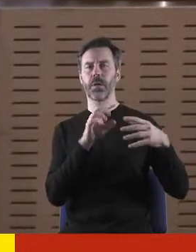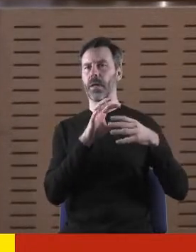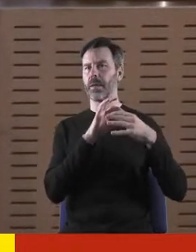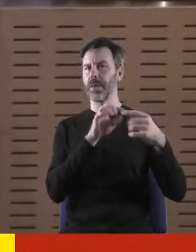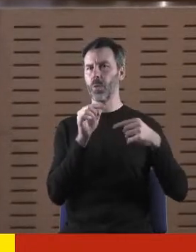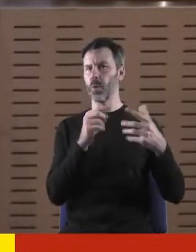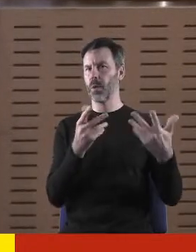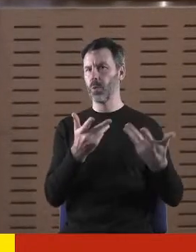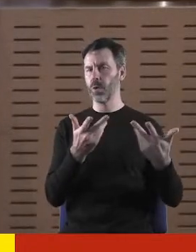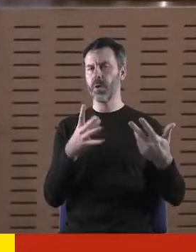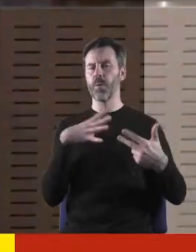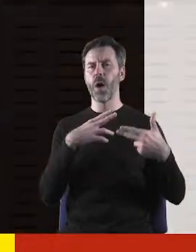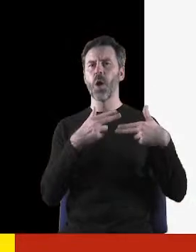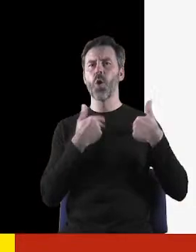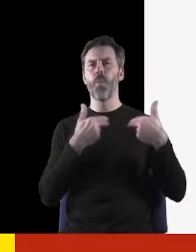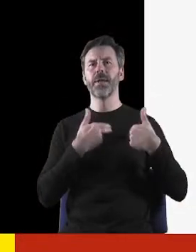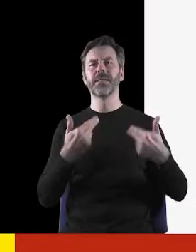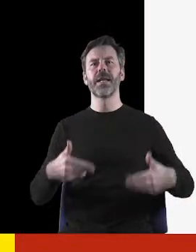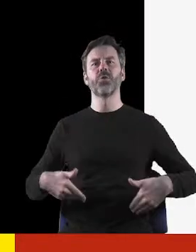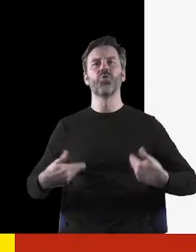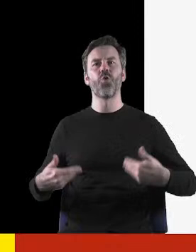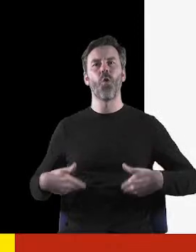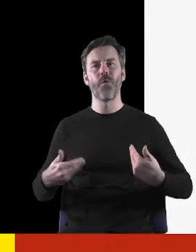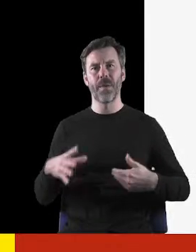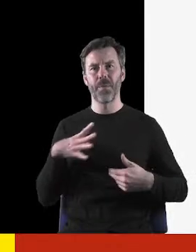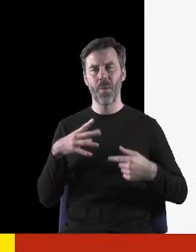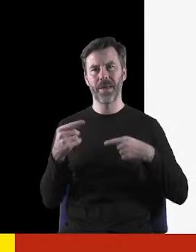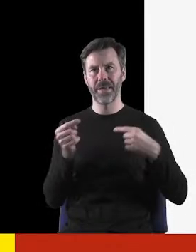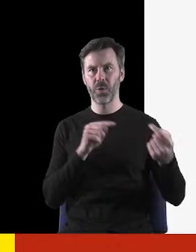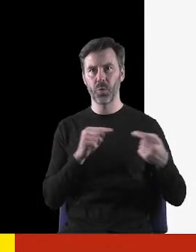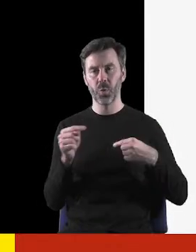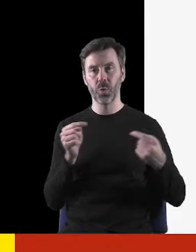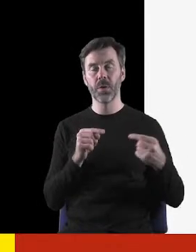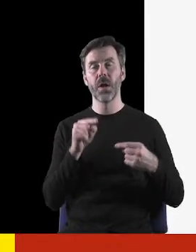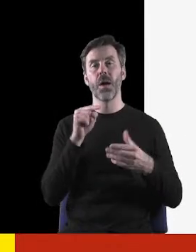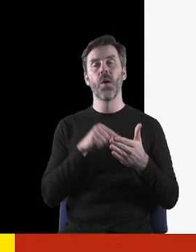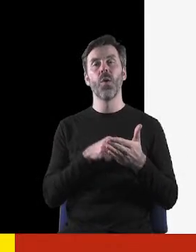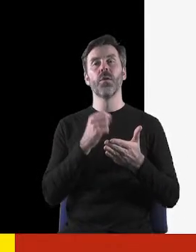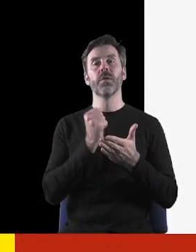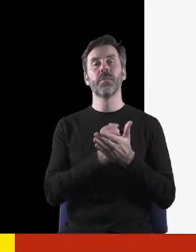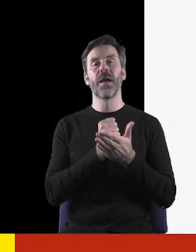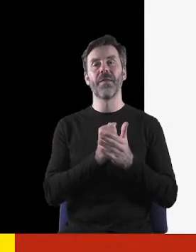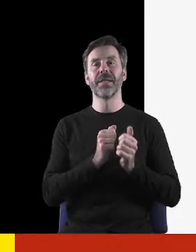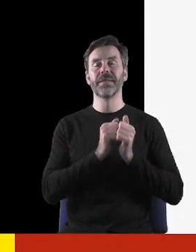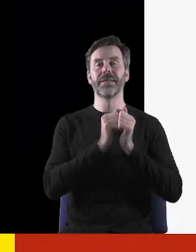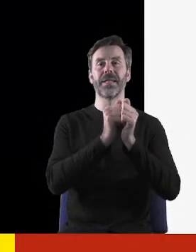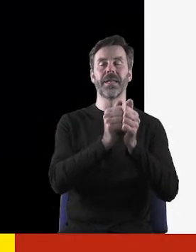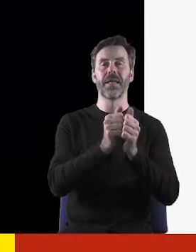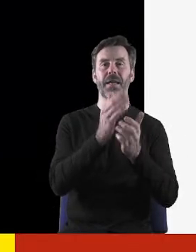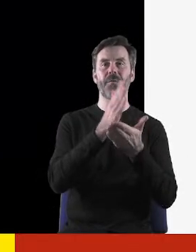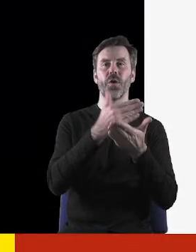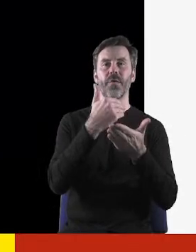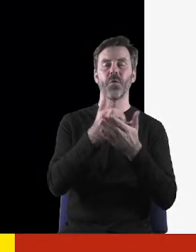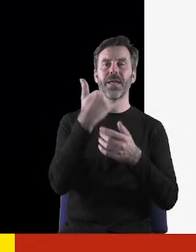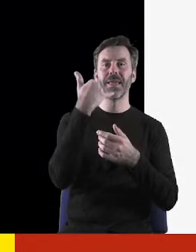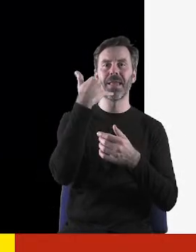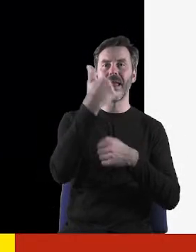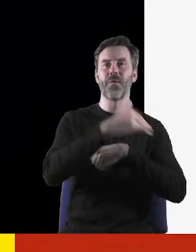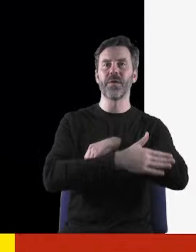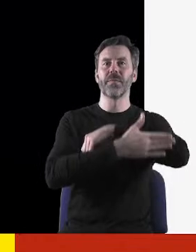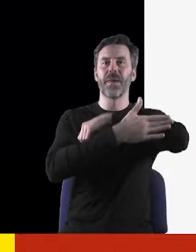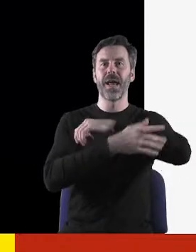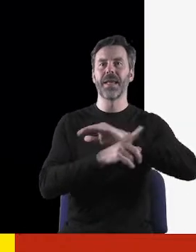Komisji Zdrowia, a dotyczyła zmniejszenia w zadaniu Wojewódzki Telefon Wsparcia dla